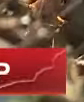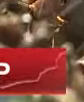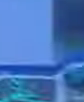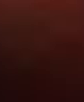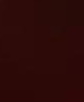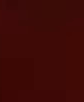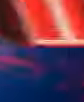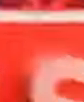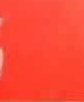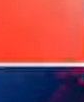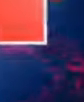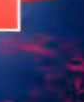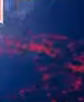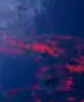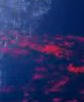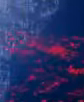тұр?